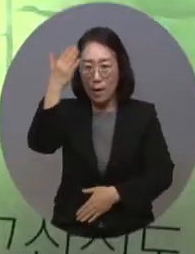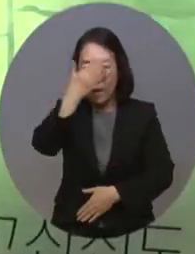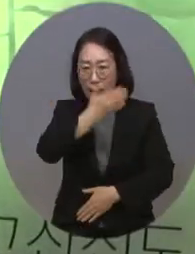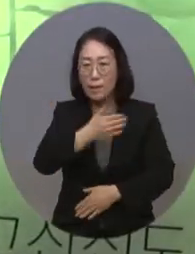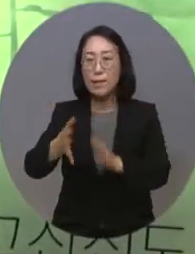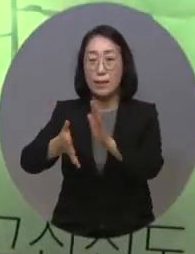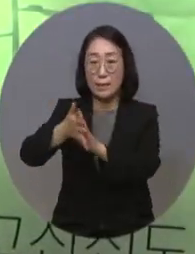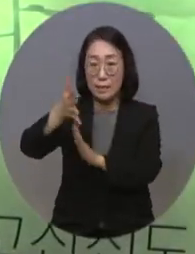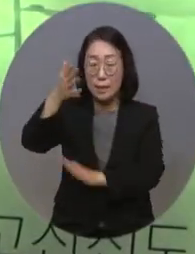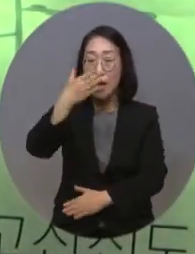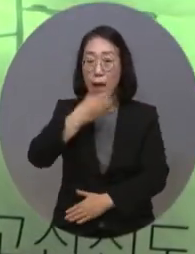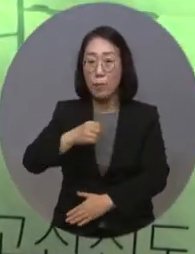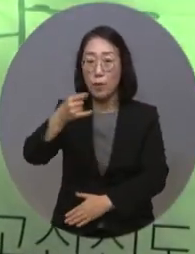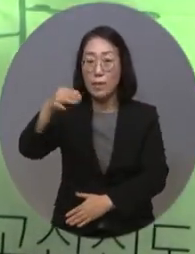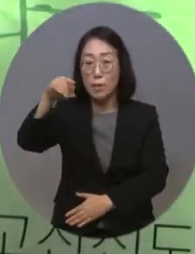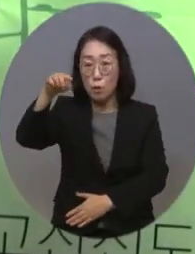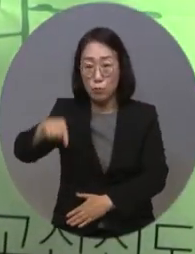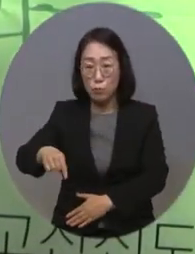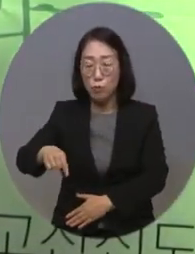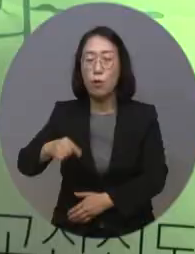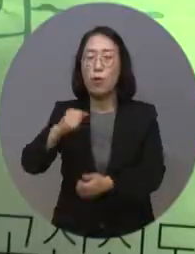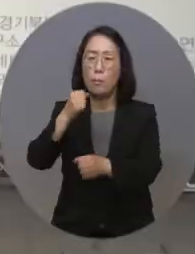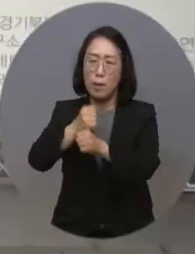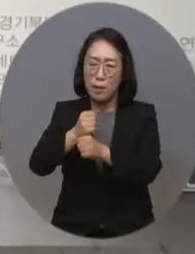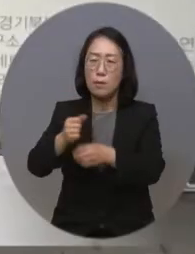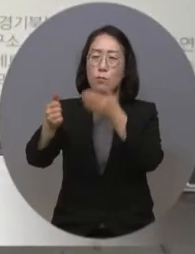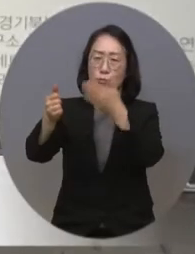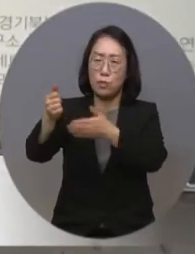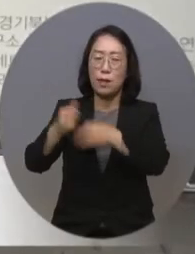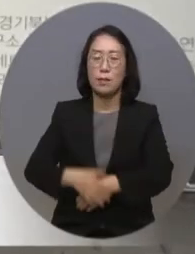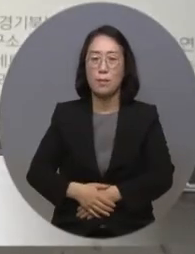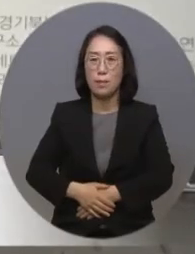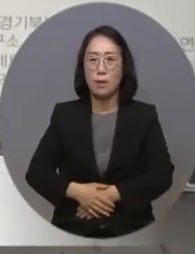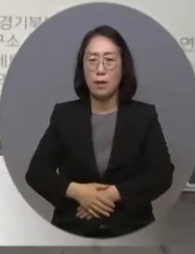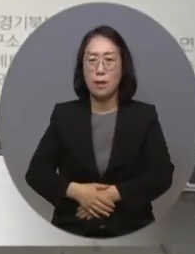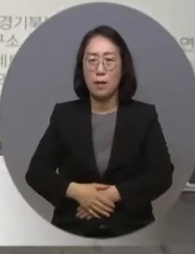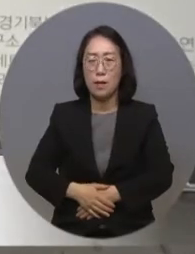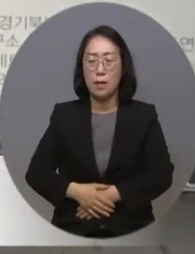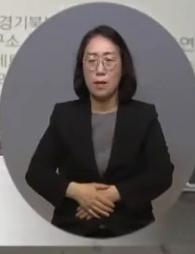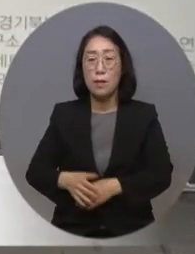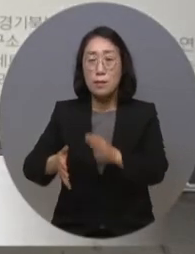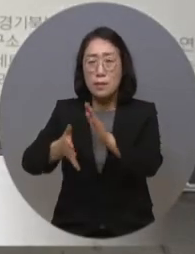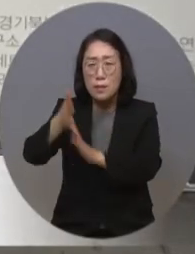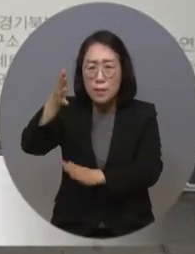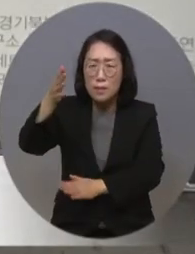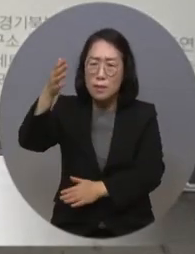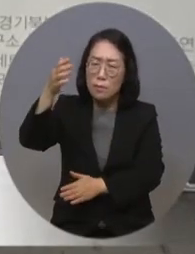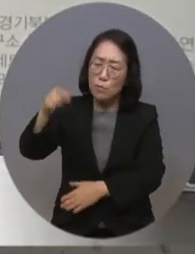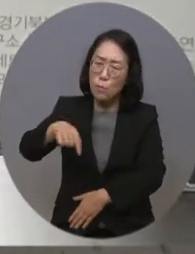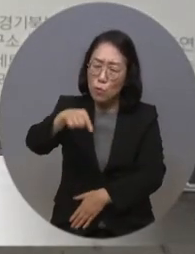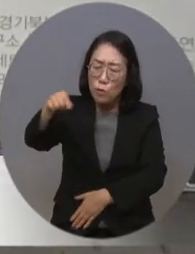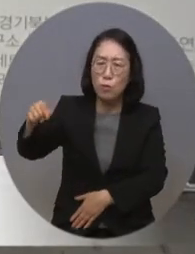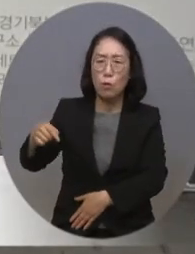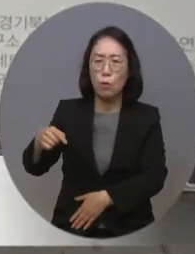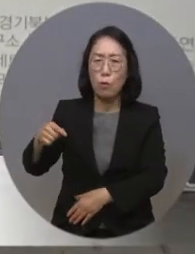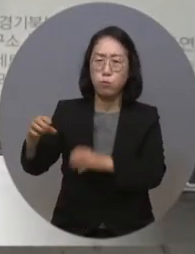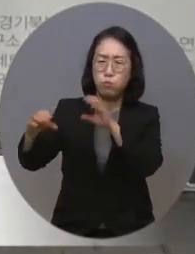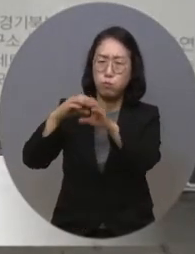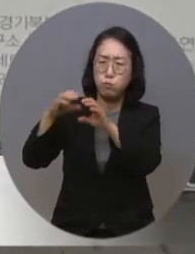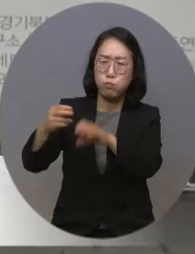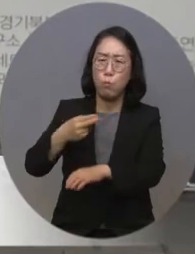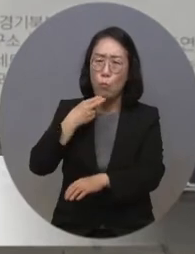행복도시 의정부 만들기를 호소했습니다 의정부 씨가 불통 행정으로 많은 의정부 시민들이